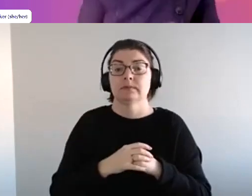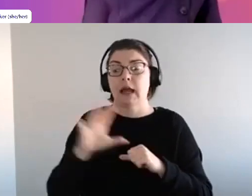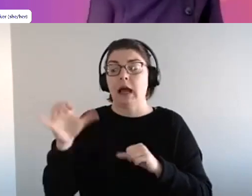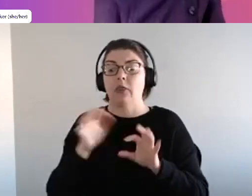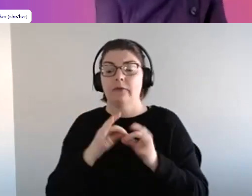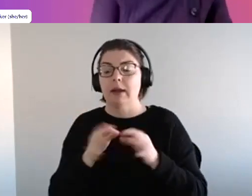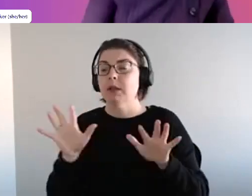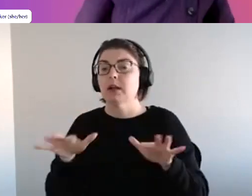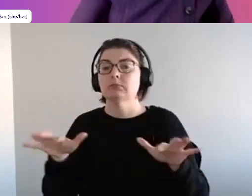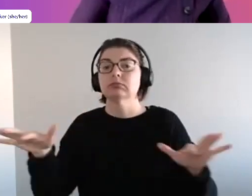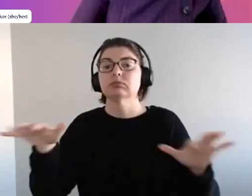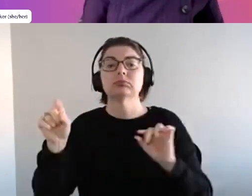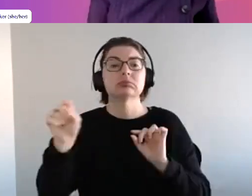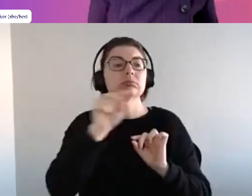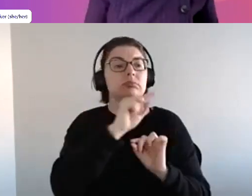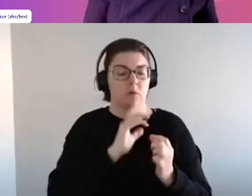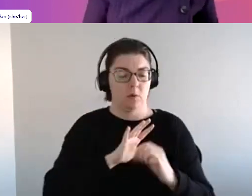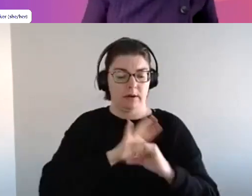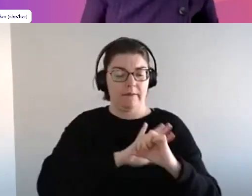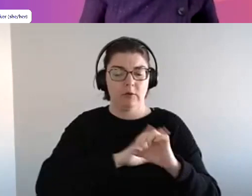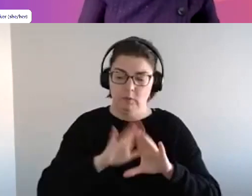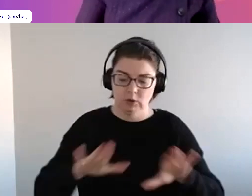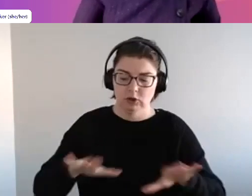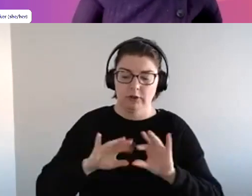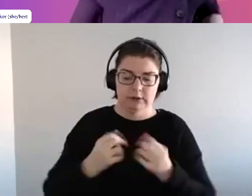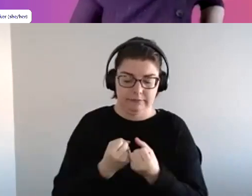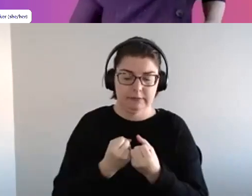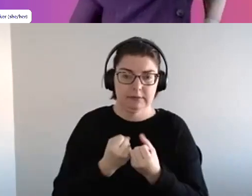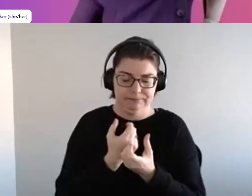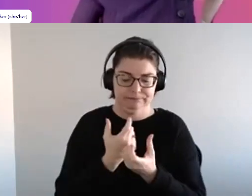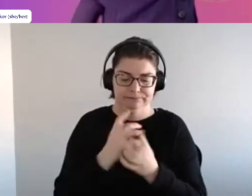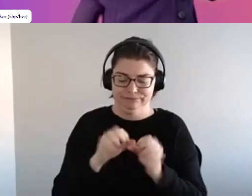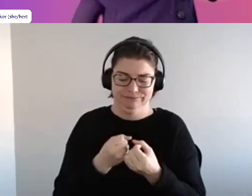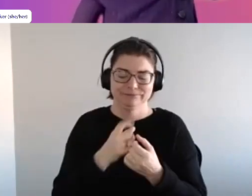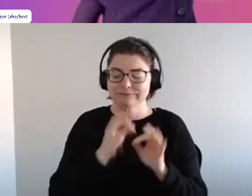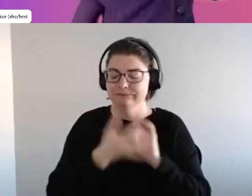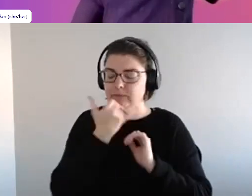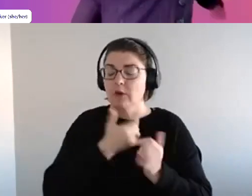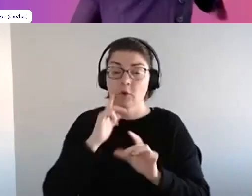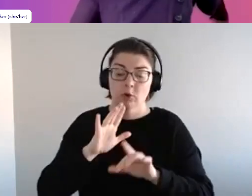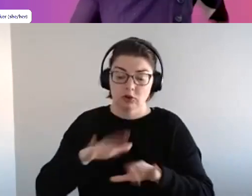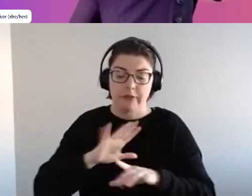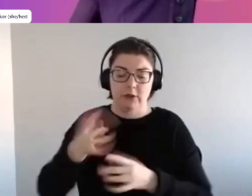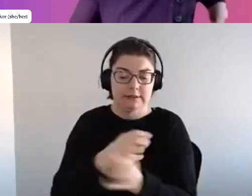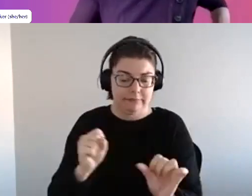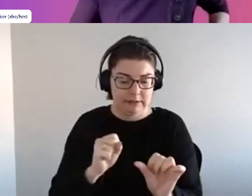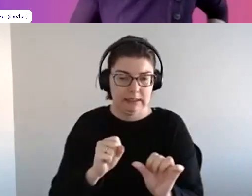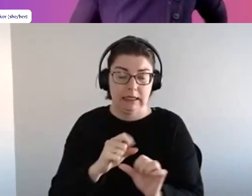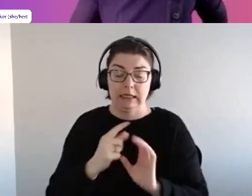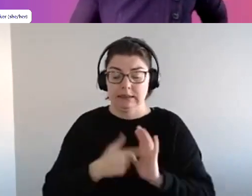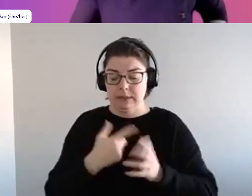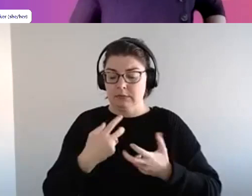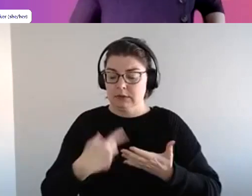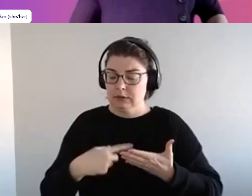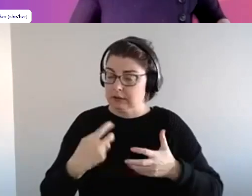pères à l'école qui sont bien informés des membres de la famille élargie qui peuvent l'aider en faveur de la sécurité des enfants et avoir des conversations